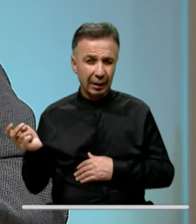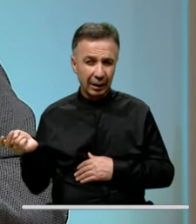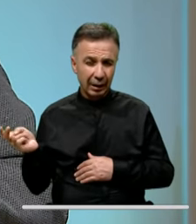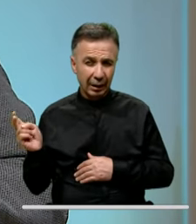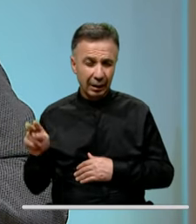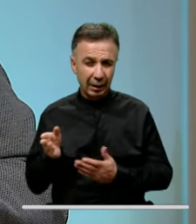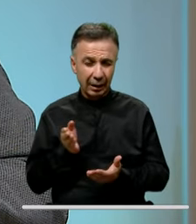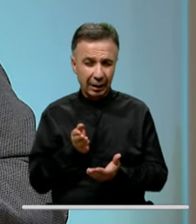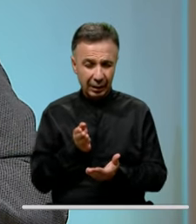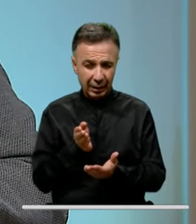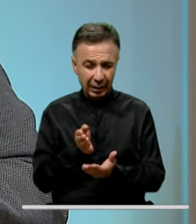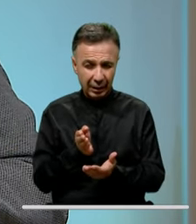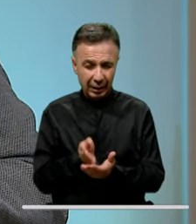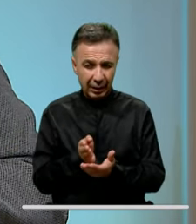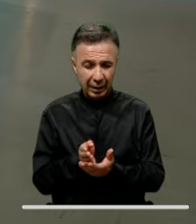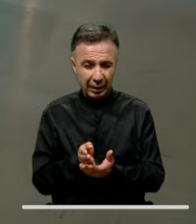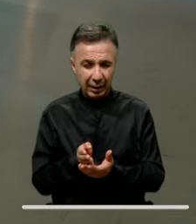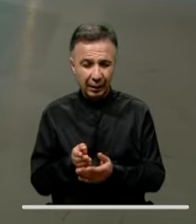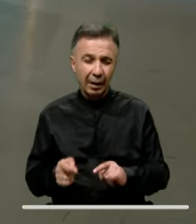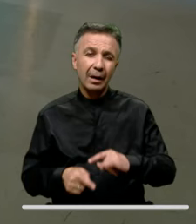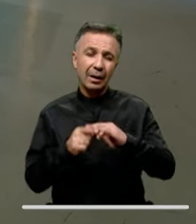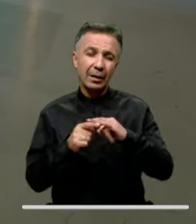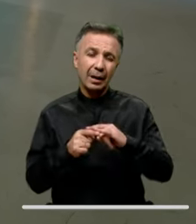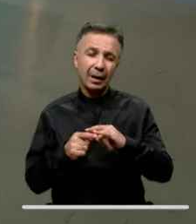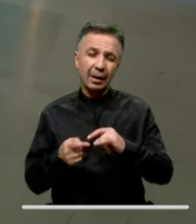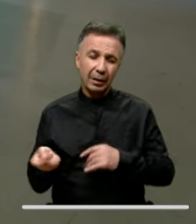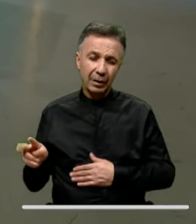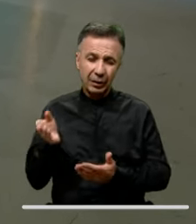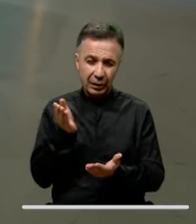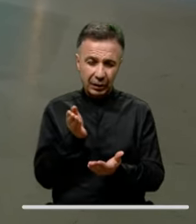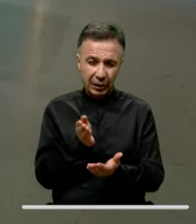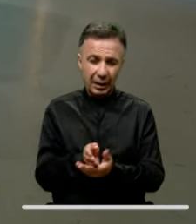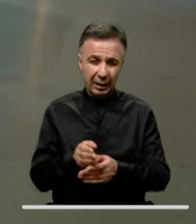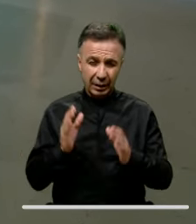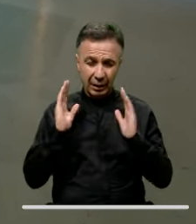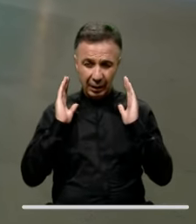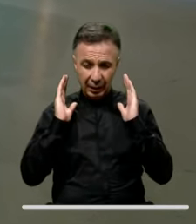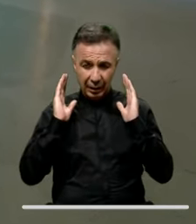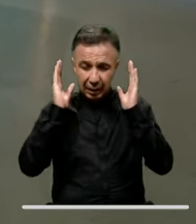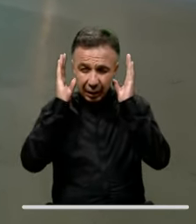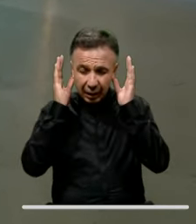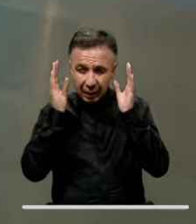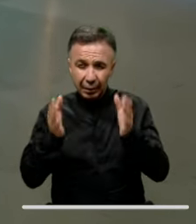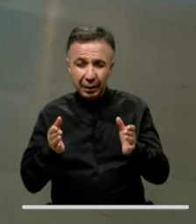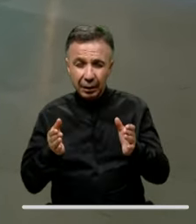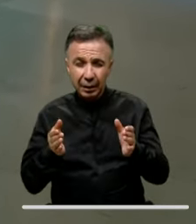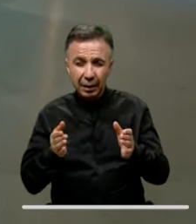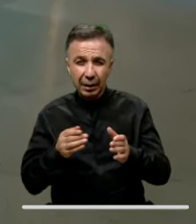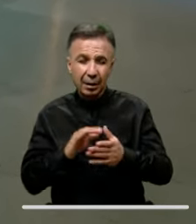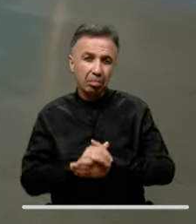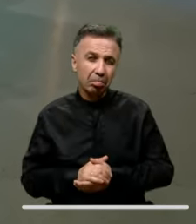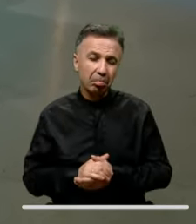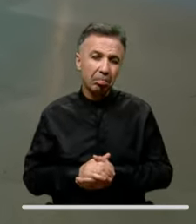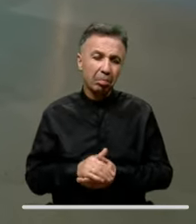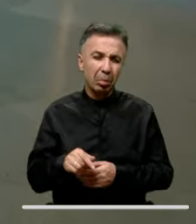Kabe'de kıyabına cenaze namazı kıldık bizim hocalarımızdan büyük bir kalabalığıyla. Bu orada kılınan namazın babama ne kadar